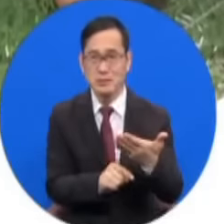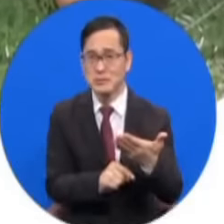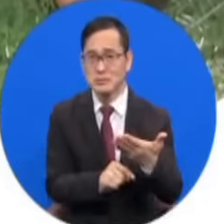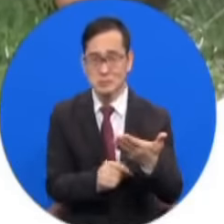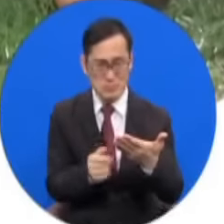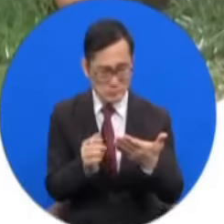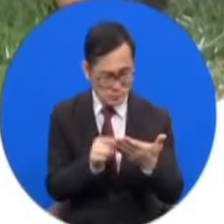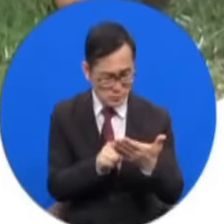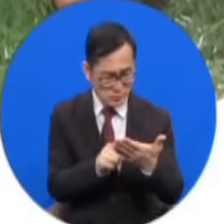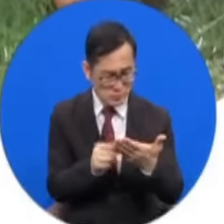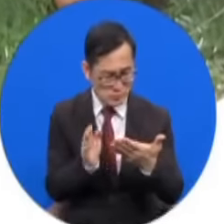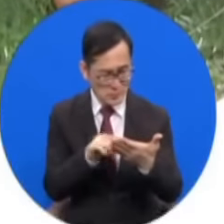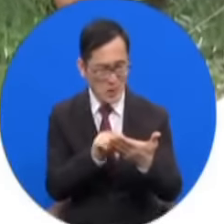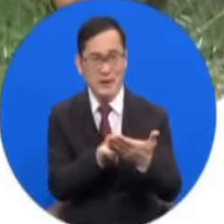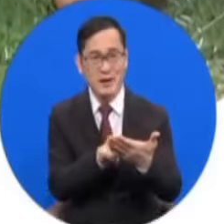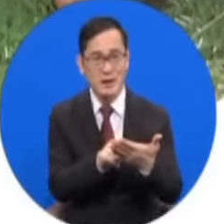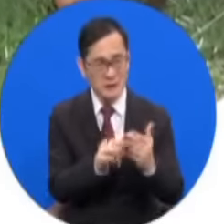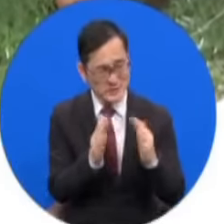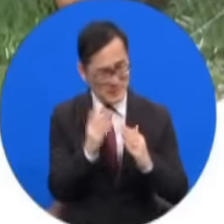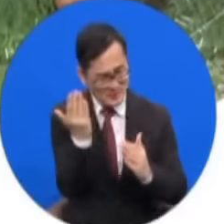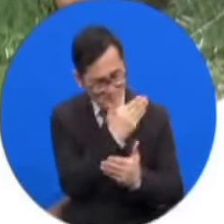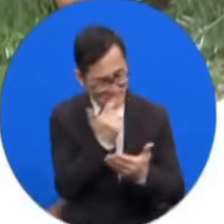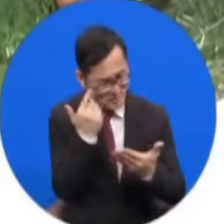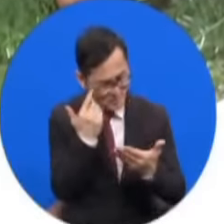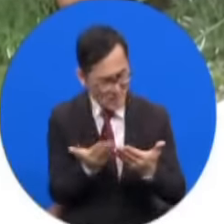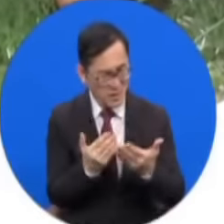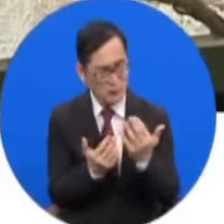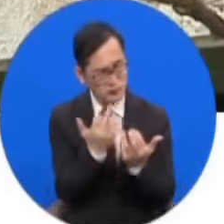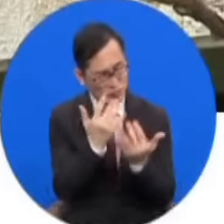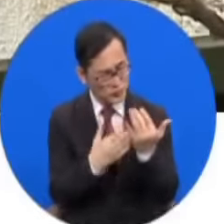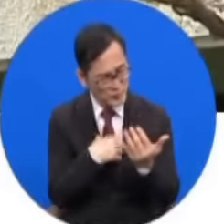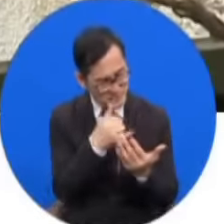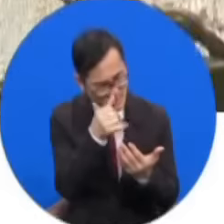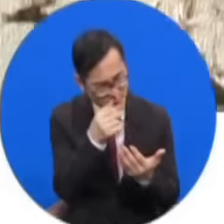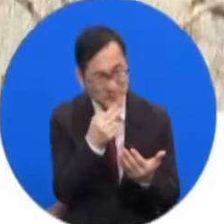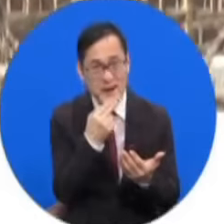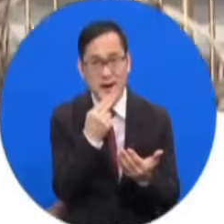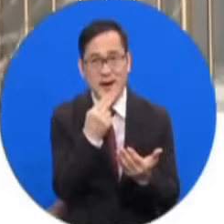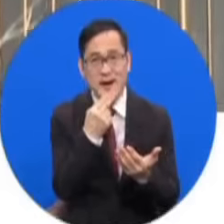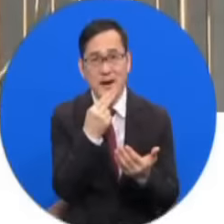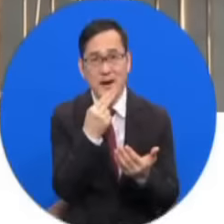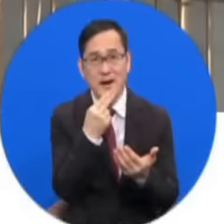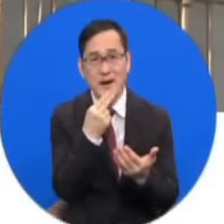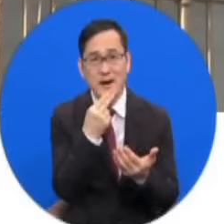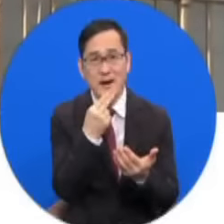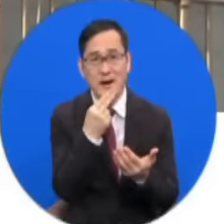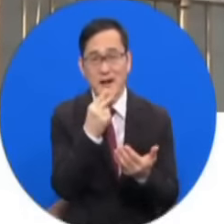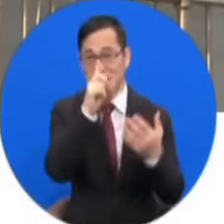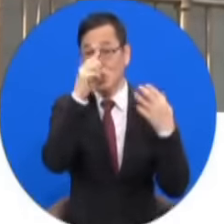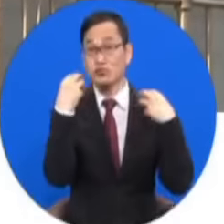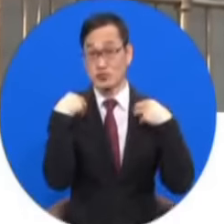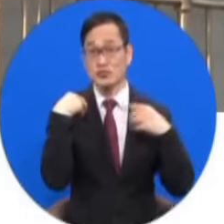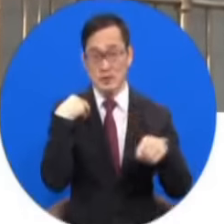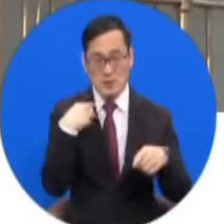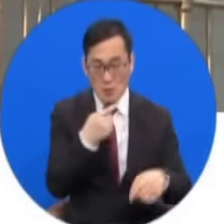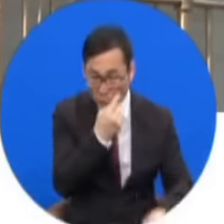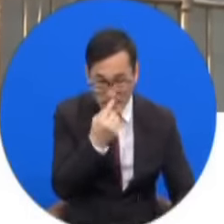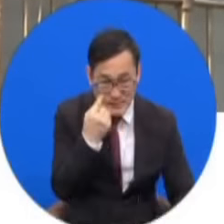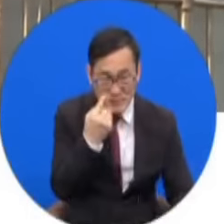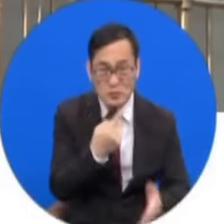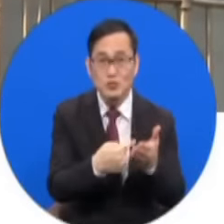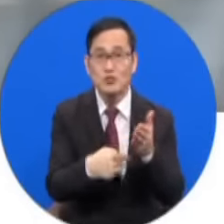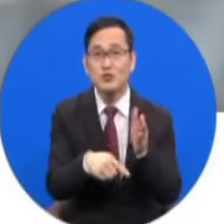집이 불랄 위험이 있는 그런 집인가 이런 것들에 대해서 최소한의 정부 당국에서 체크하기 위해서 허가하는